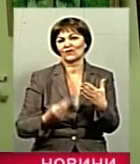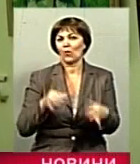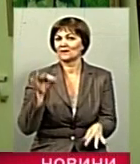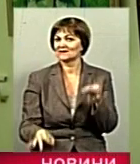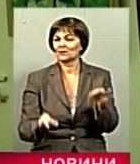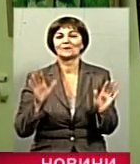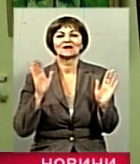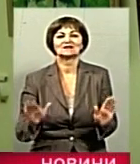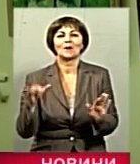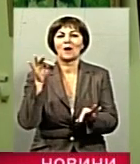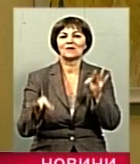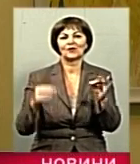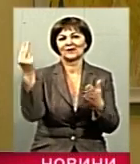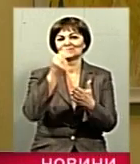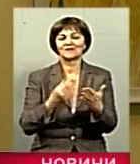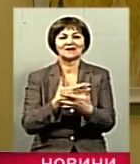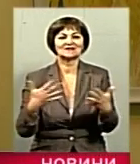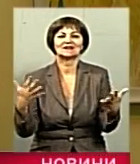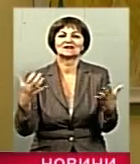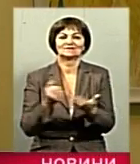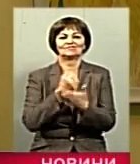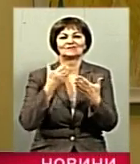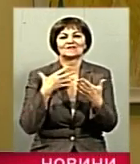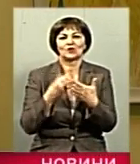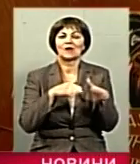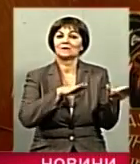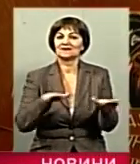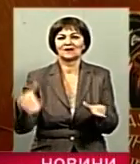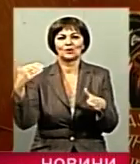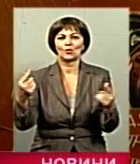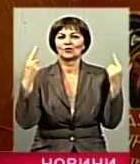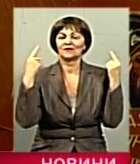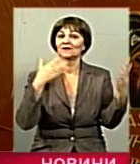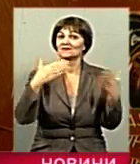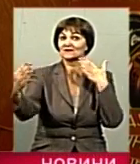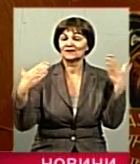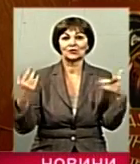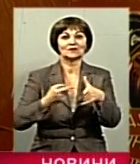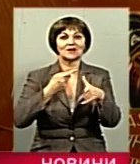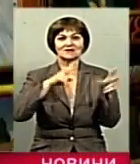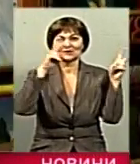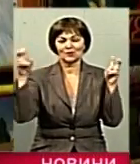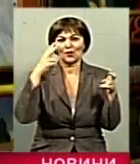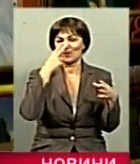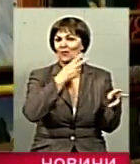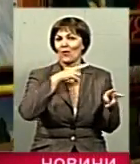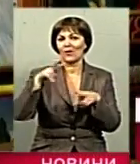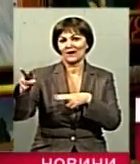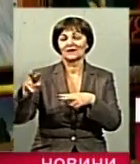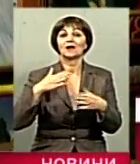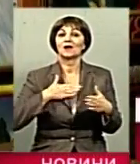саме живописні полотна різних років знайшли своє місце на його ювілейній виставці під назвою «Погляд». Мій погляд